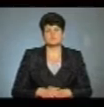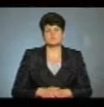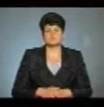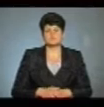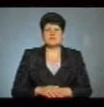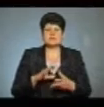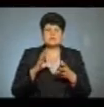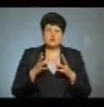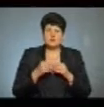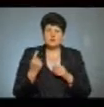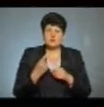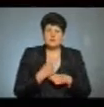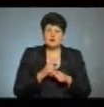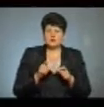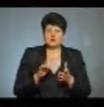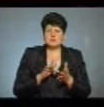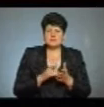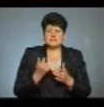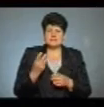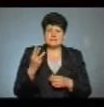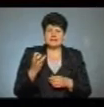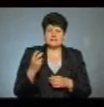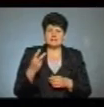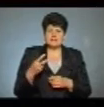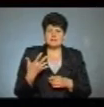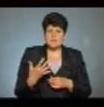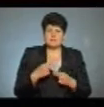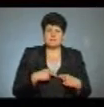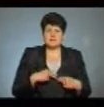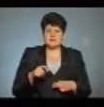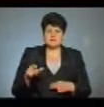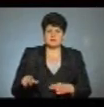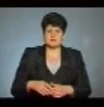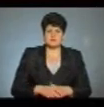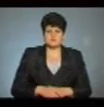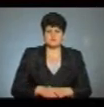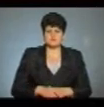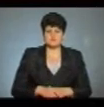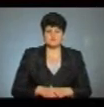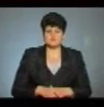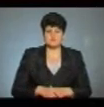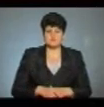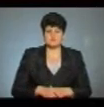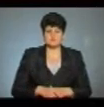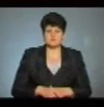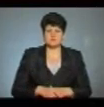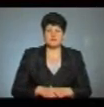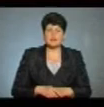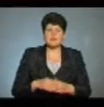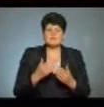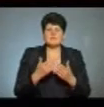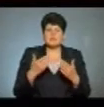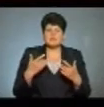в обласному лабораторному центрі зараз 325 працівників, розповіла Оксана Чайчук. Віртуальні